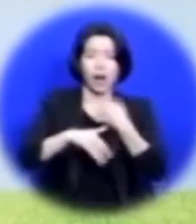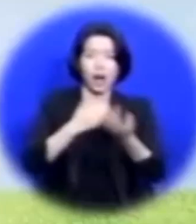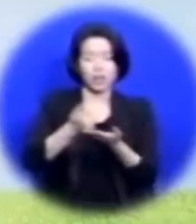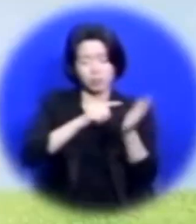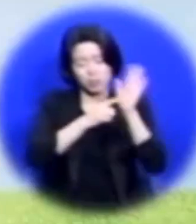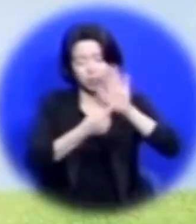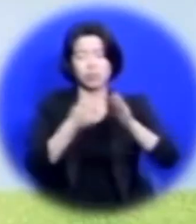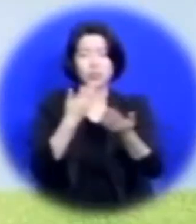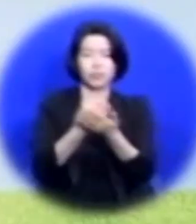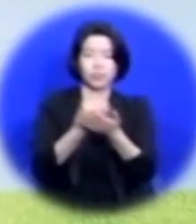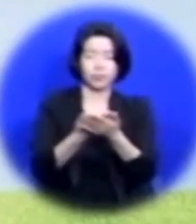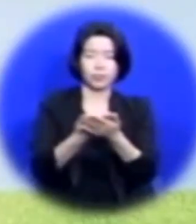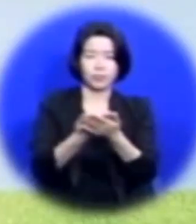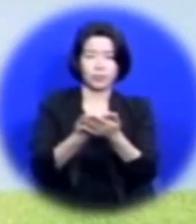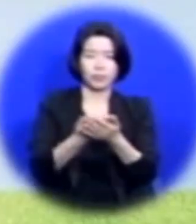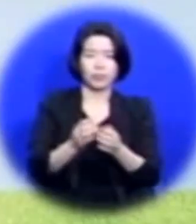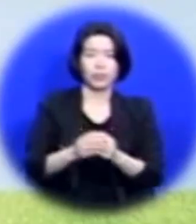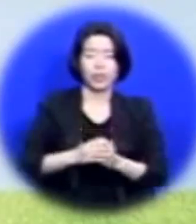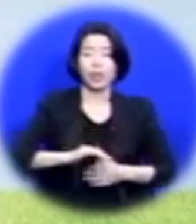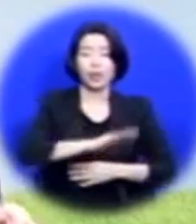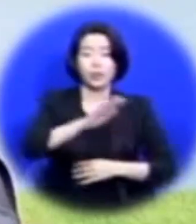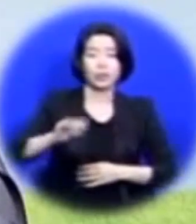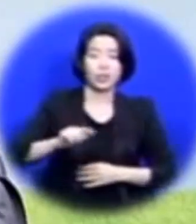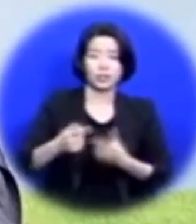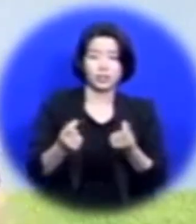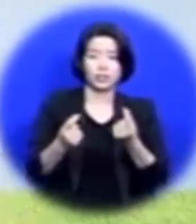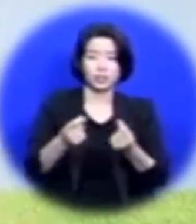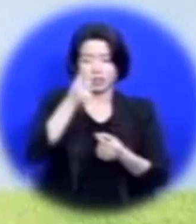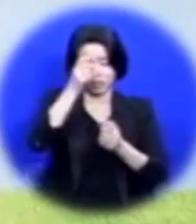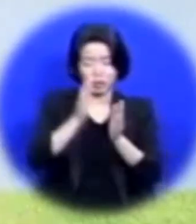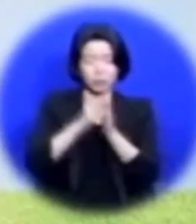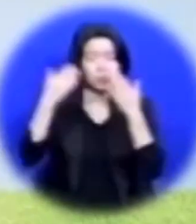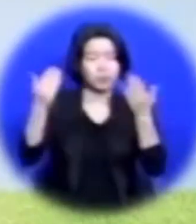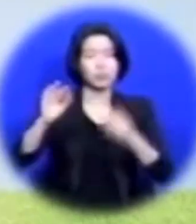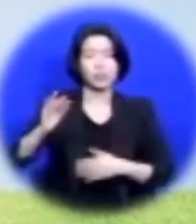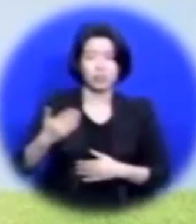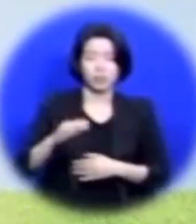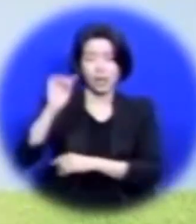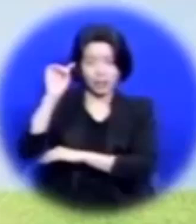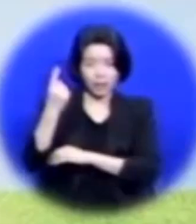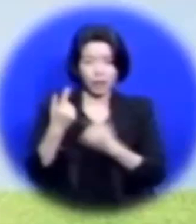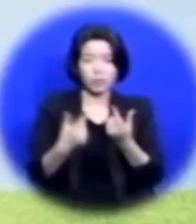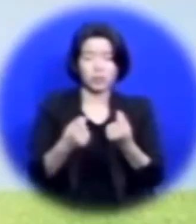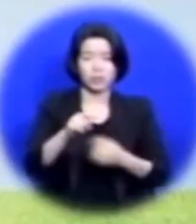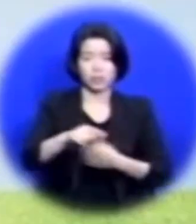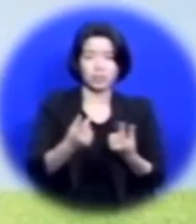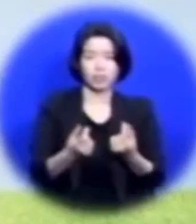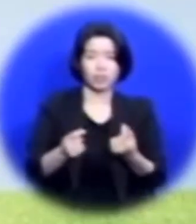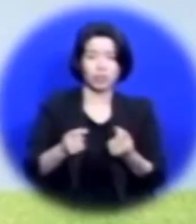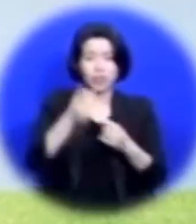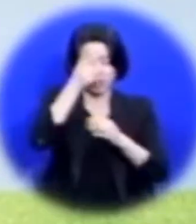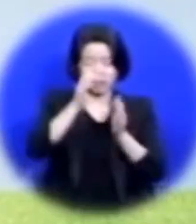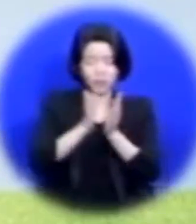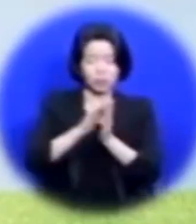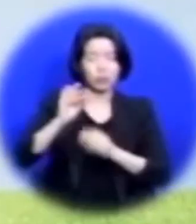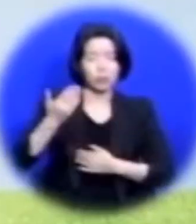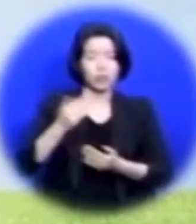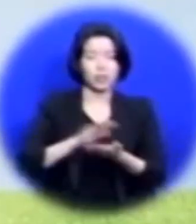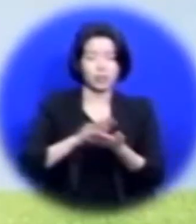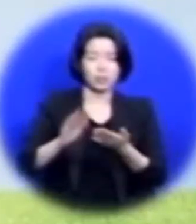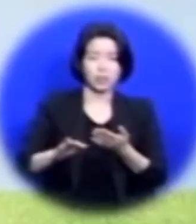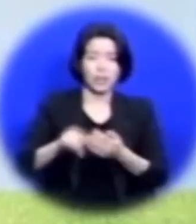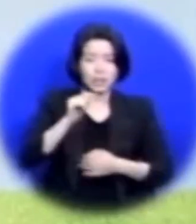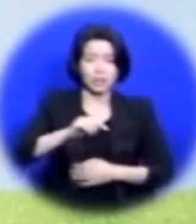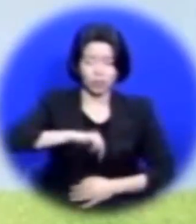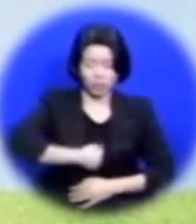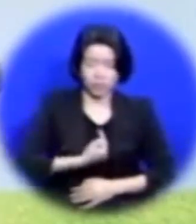주십시오 우리는 그렇게 기도를 해야 돼요 다 위조로 우리가 그렇게 기도해야 됩니다 그것을 우리 자신의 사는